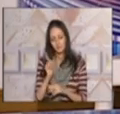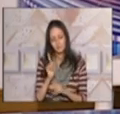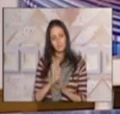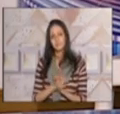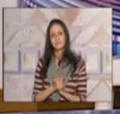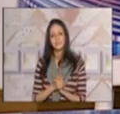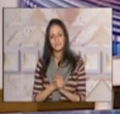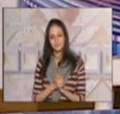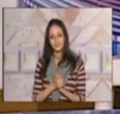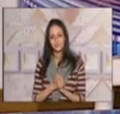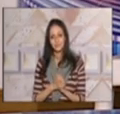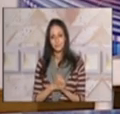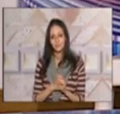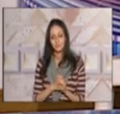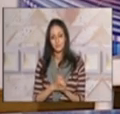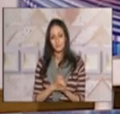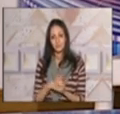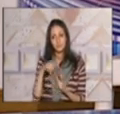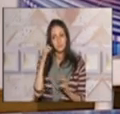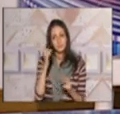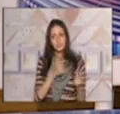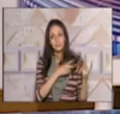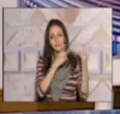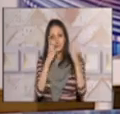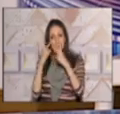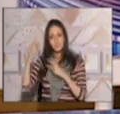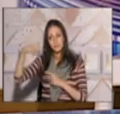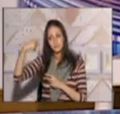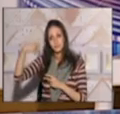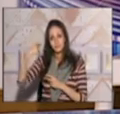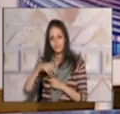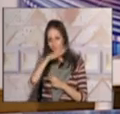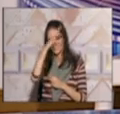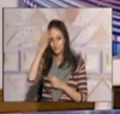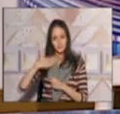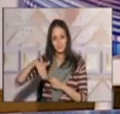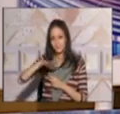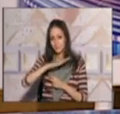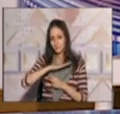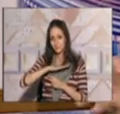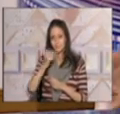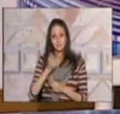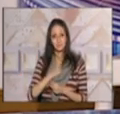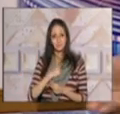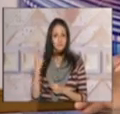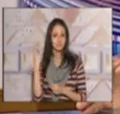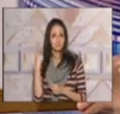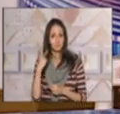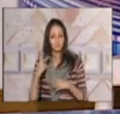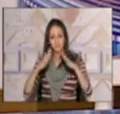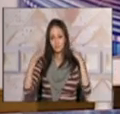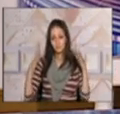يعني. طبعا لنا ان نتخيل قبل ما اتكلم على بقيه المعايير، لو احنا بقى عندنا عدد كبير وكتله